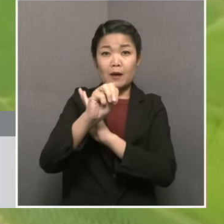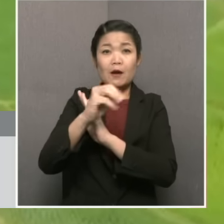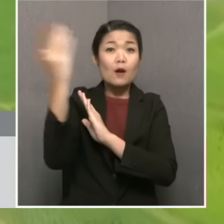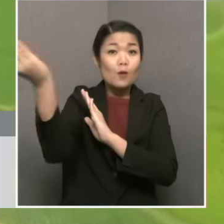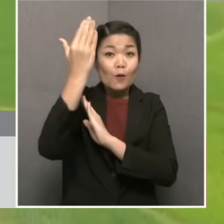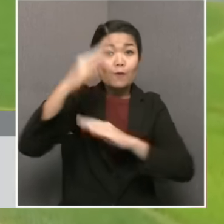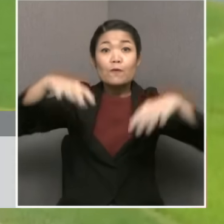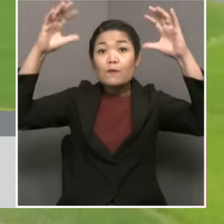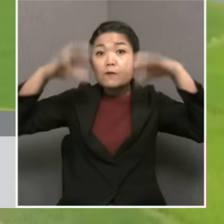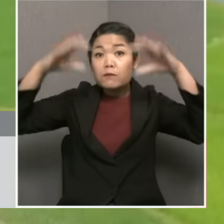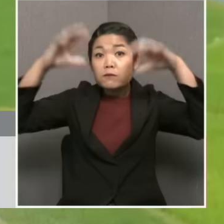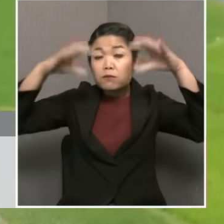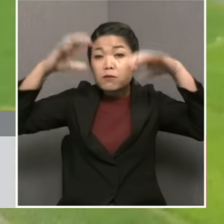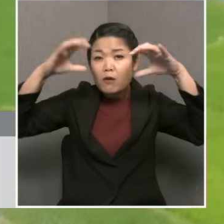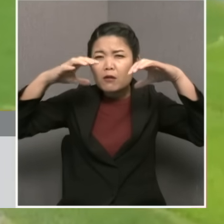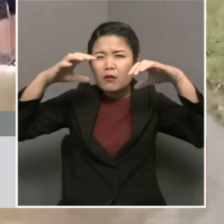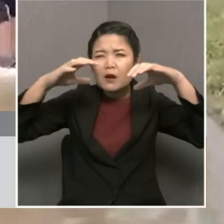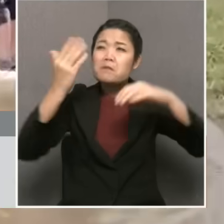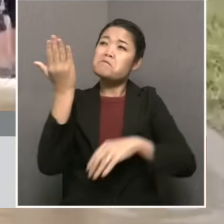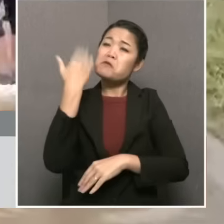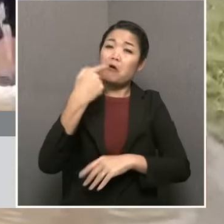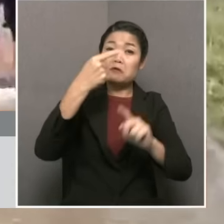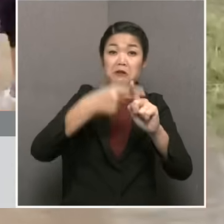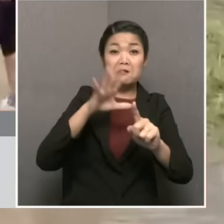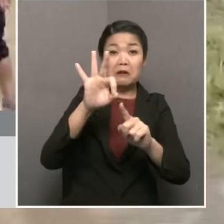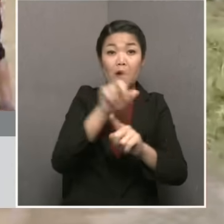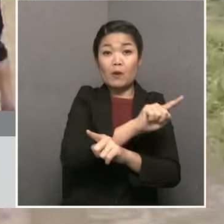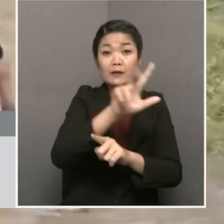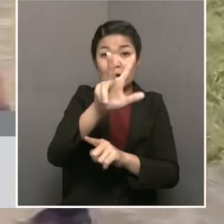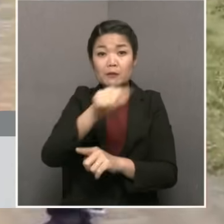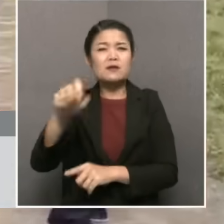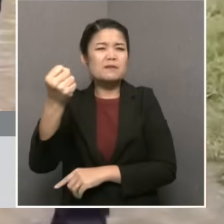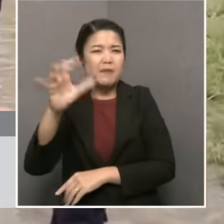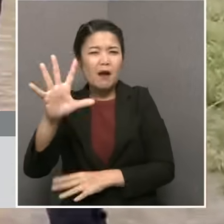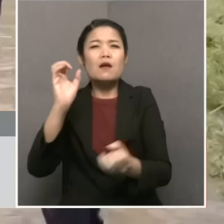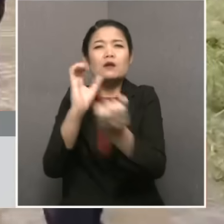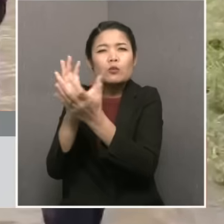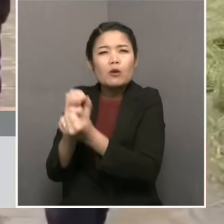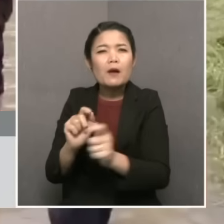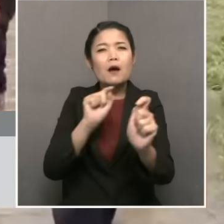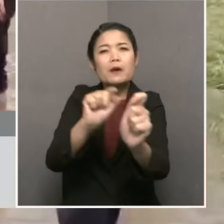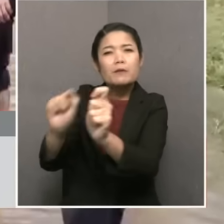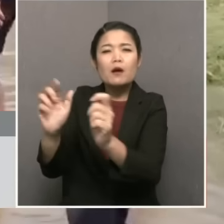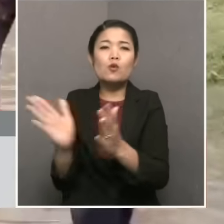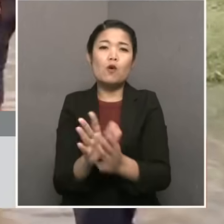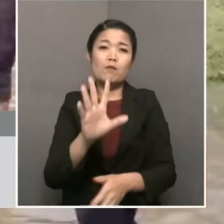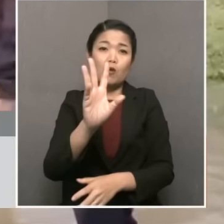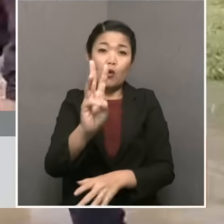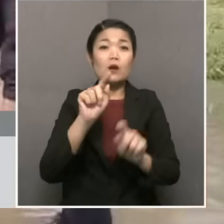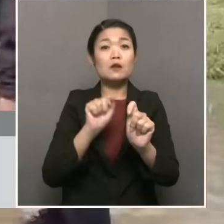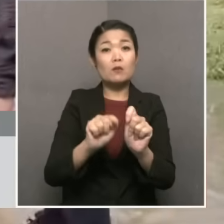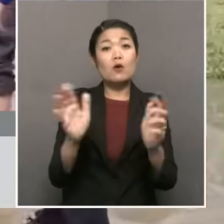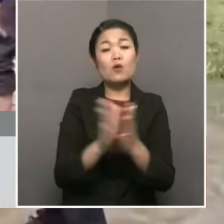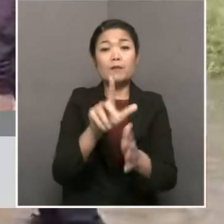จากร่องมรสุม 3-15กันยายนที่ผ่านมาค่ะได้รับผลกระทบรวม 6อำเภอ 21ตำบล